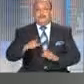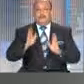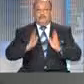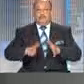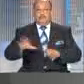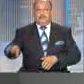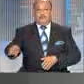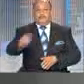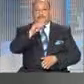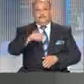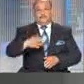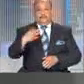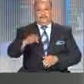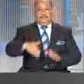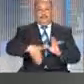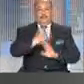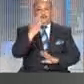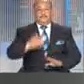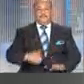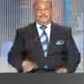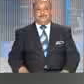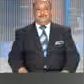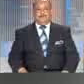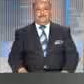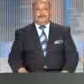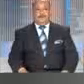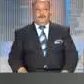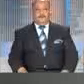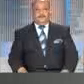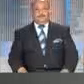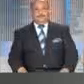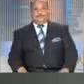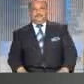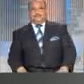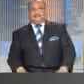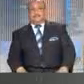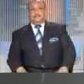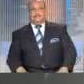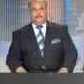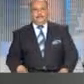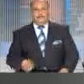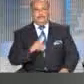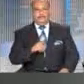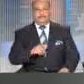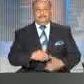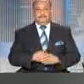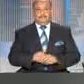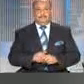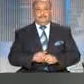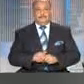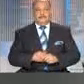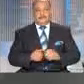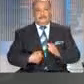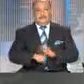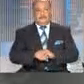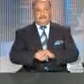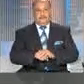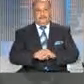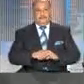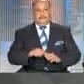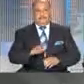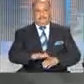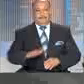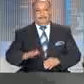كبيرة في تحقيق نتائج محترمة. على الرغم من محدودية الإمكانيات المادية، تمكن فريق